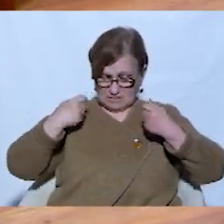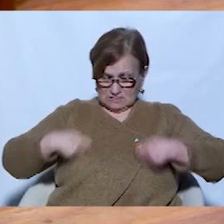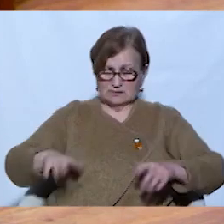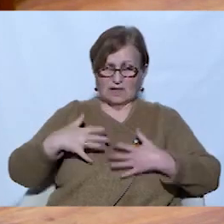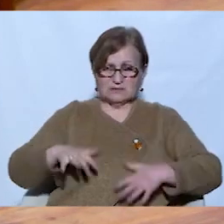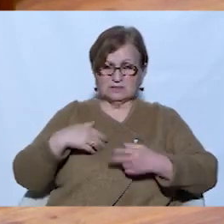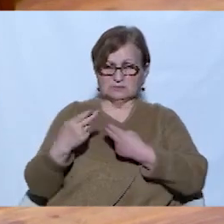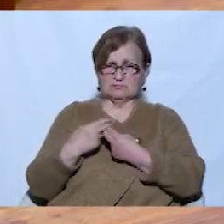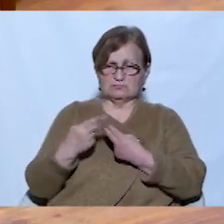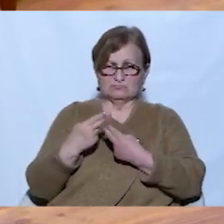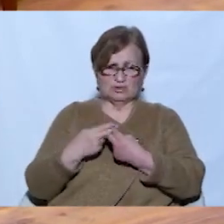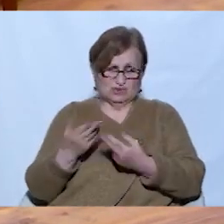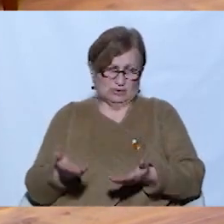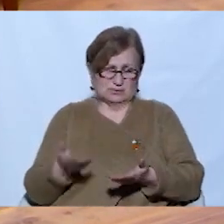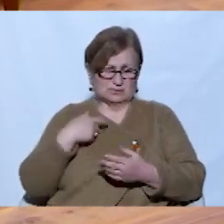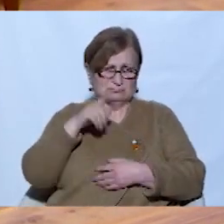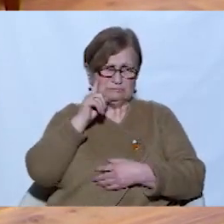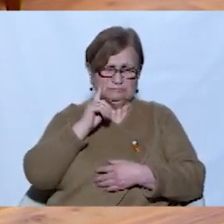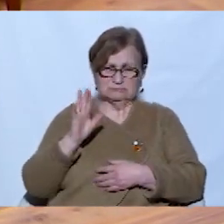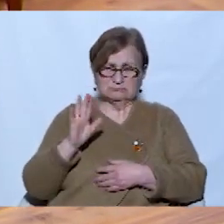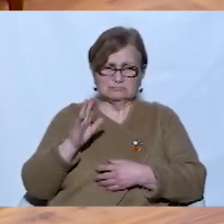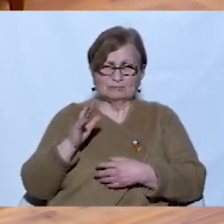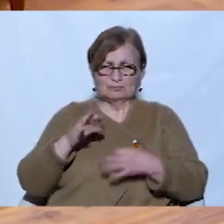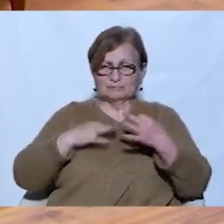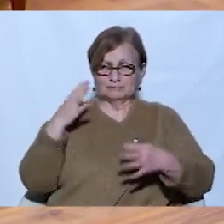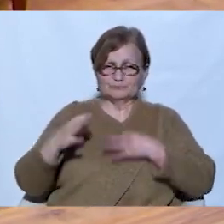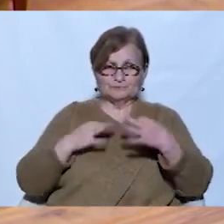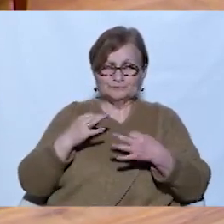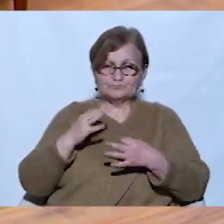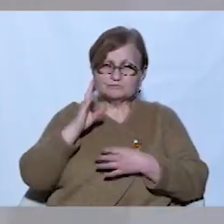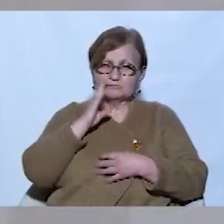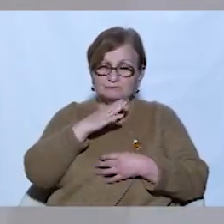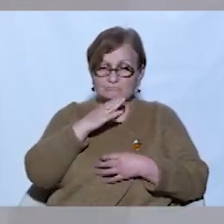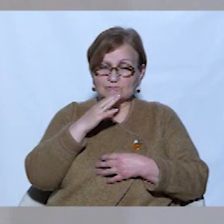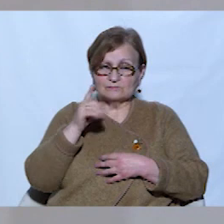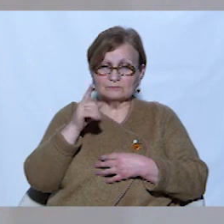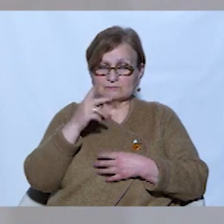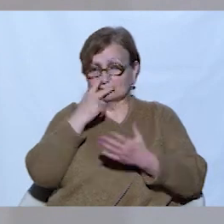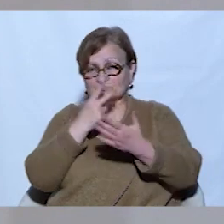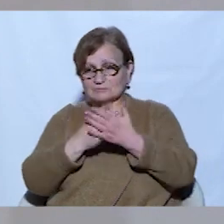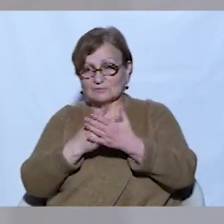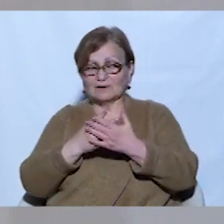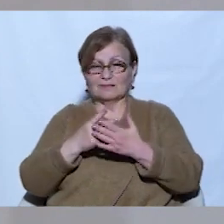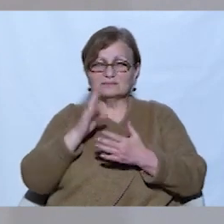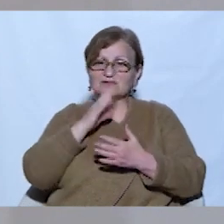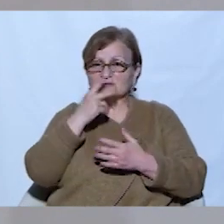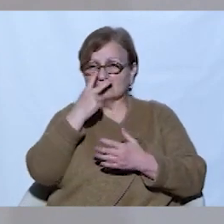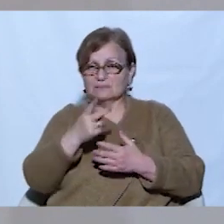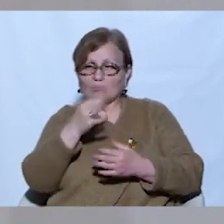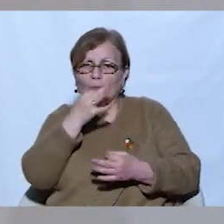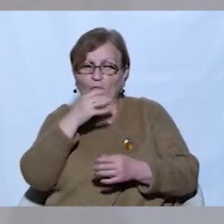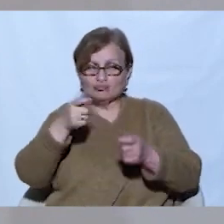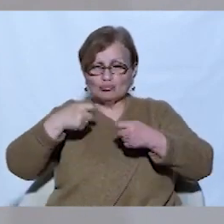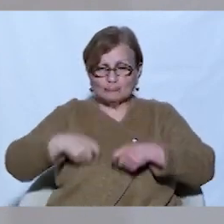რომელიც ჩემთვის დიახარ, ანუ რომელიც ამიტომ არის, ხო? მშობლები ან არა მხოლოდ ვიზუალურად უნდა შევარჩიოთ, უნდა შევარჩიოთ